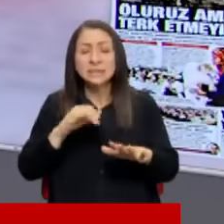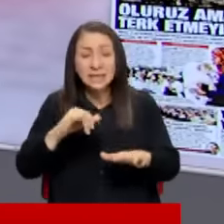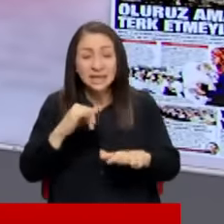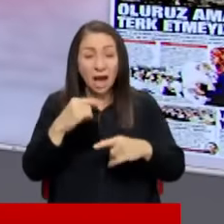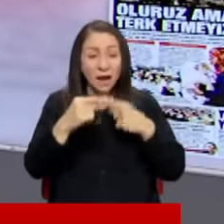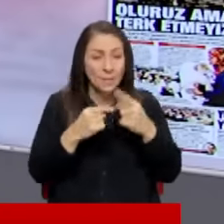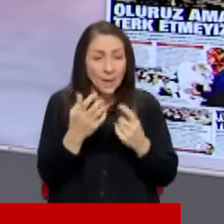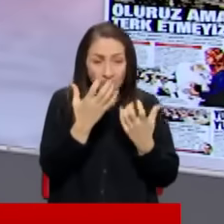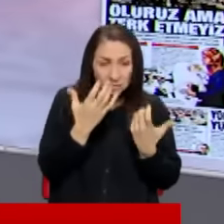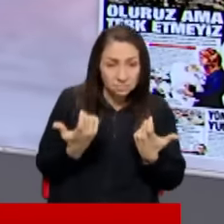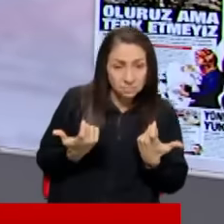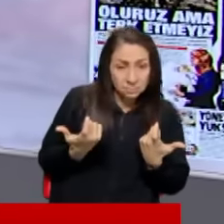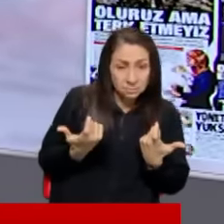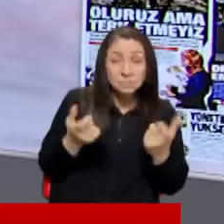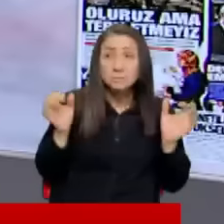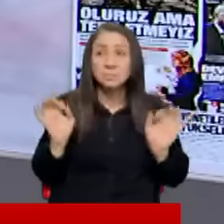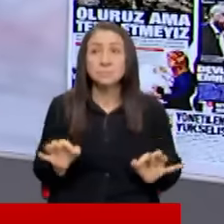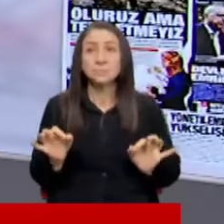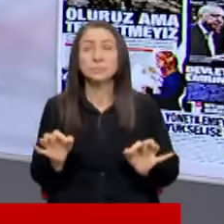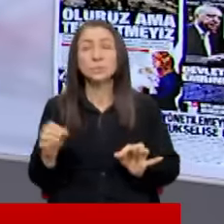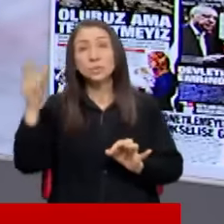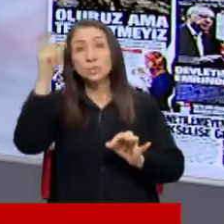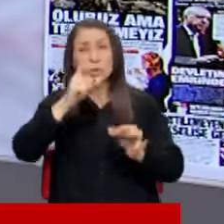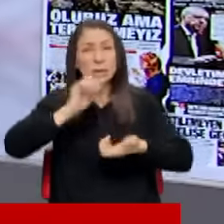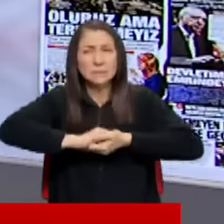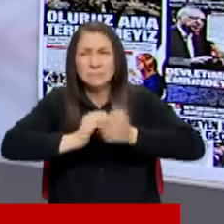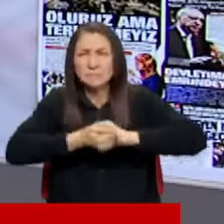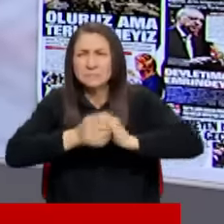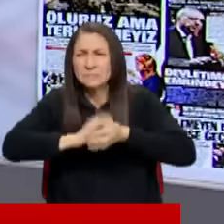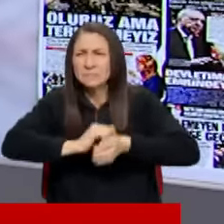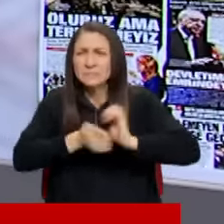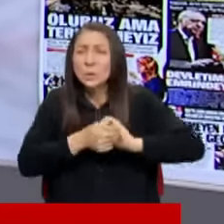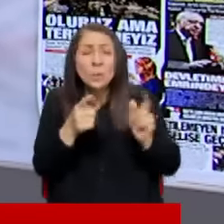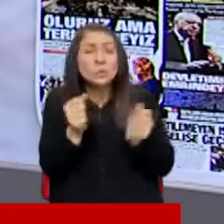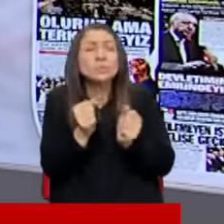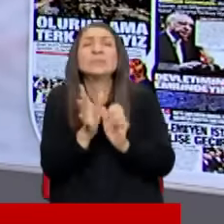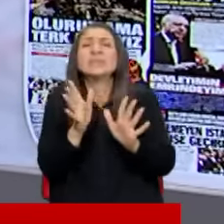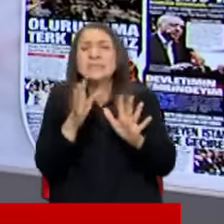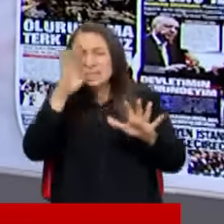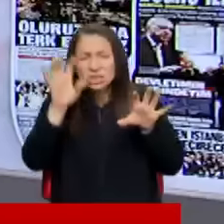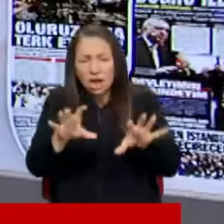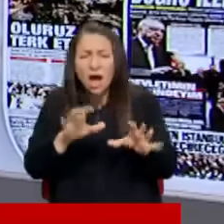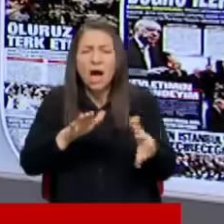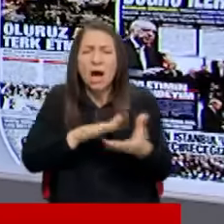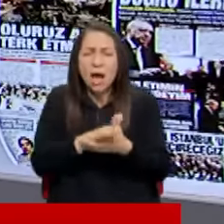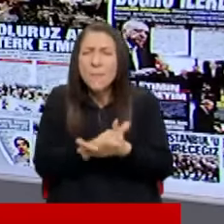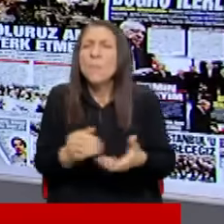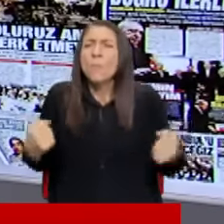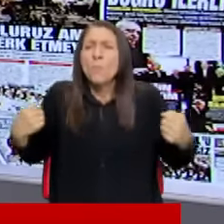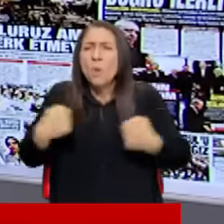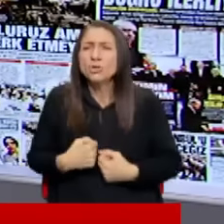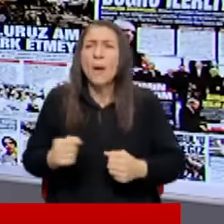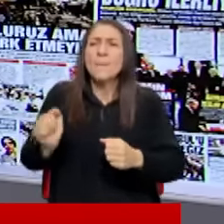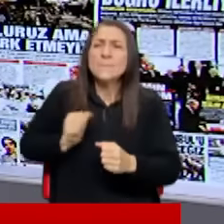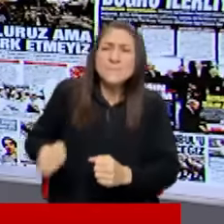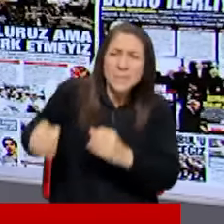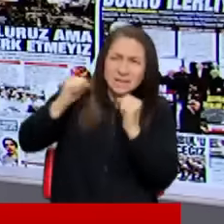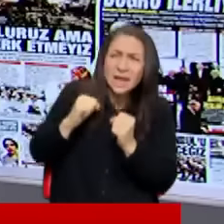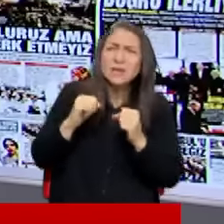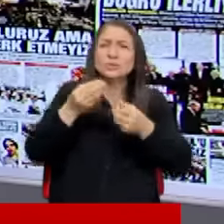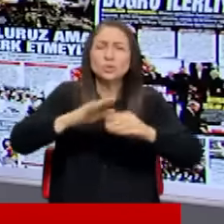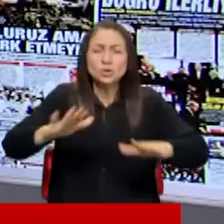yakınlarını beklemeye başladılar. Türkiye seferber oldu, onlar üşümesin diye ısıtıcılar, ayakkabılar, montlar, yardımlar,